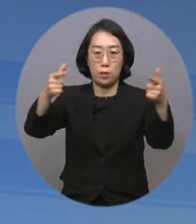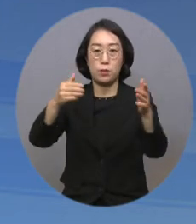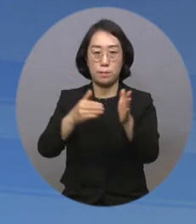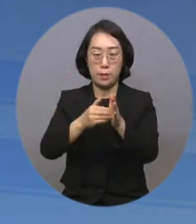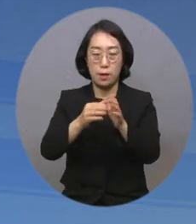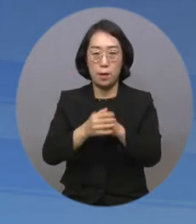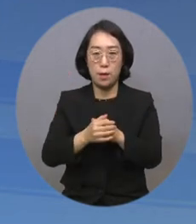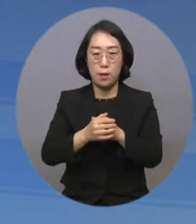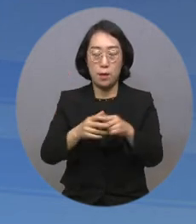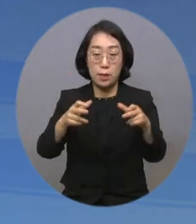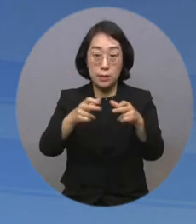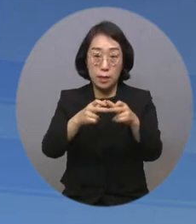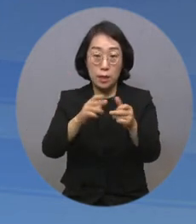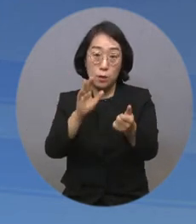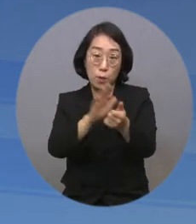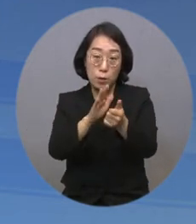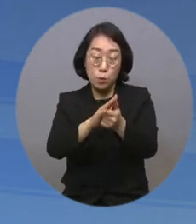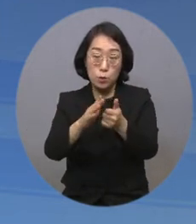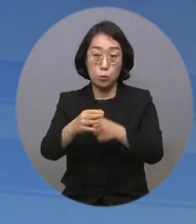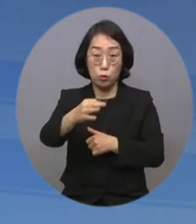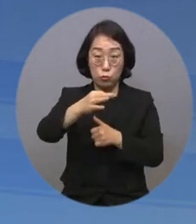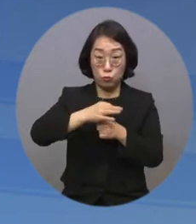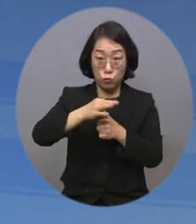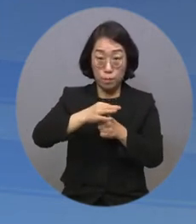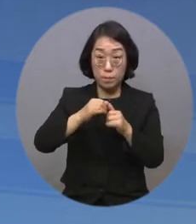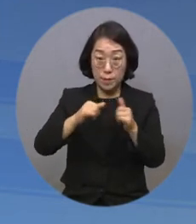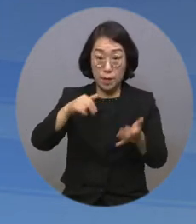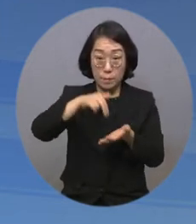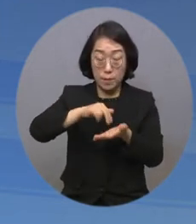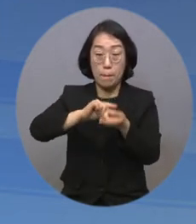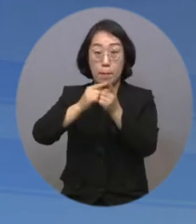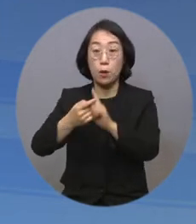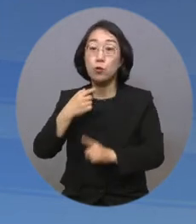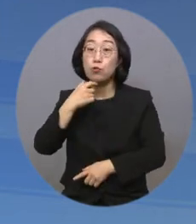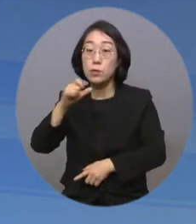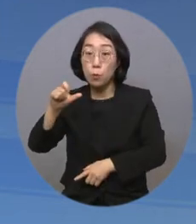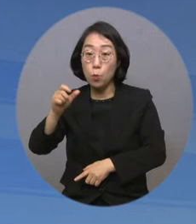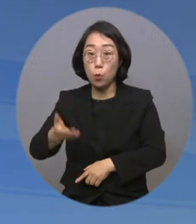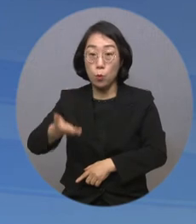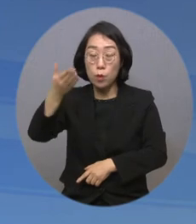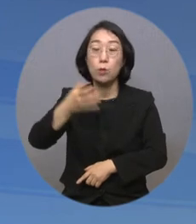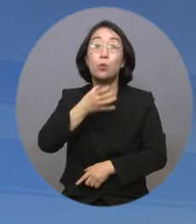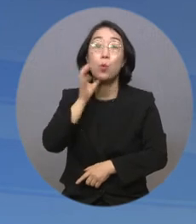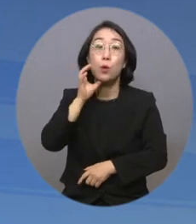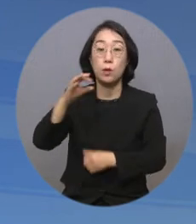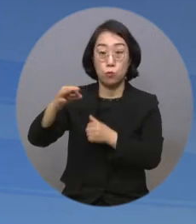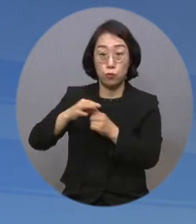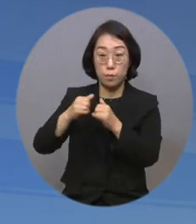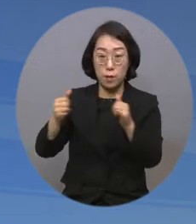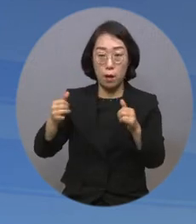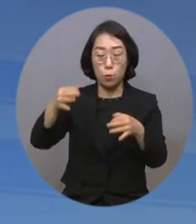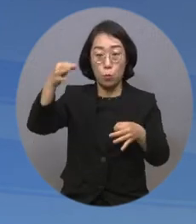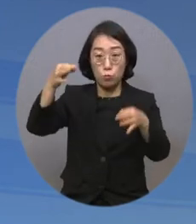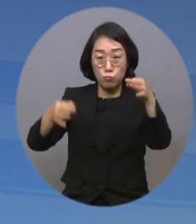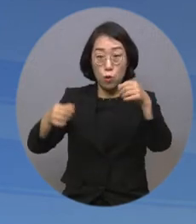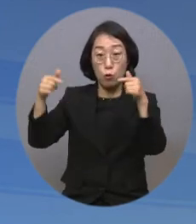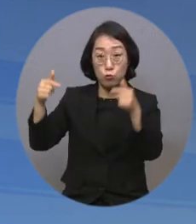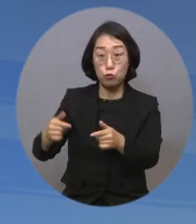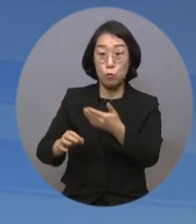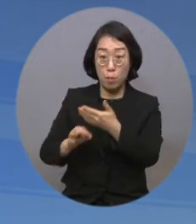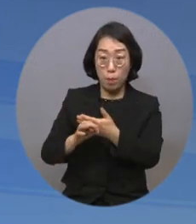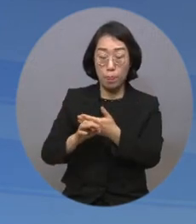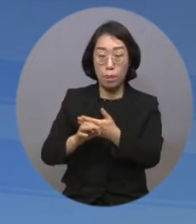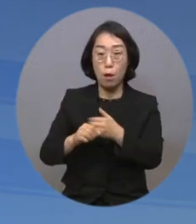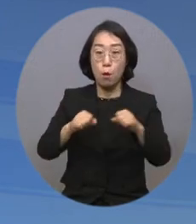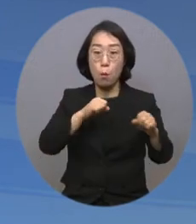특히 장애인 활동지원 수급자가 65세 이후 노인 장기요양 수급자로 전환돼 급여가 감소한 경우